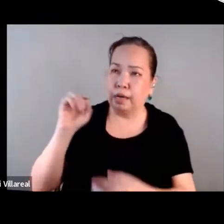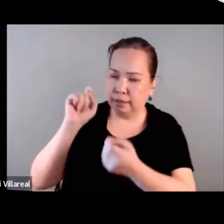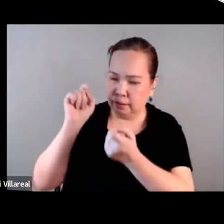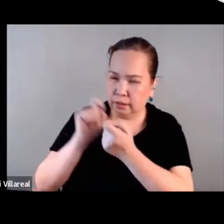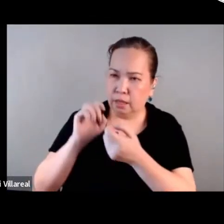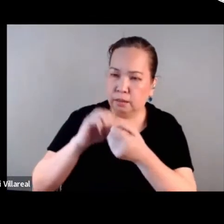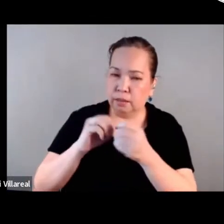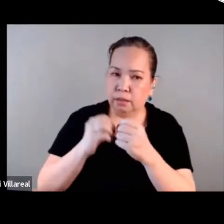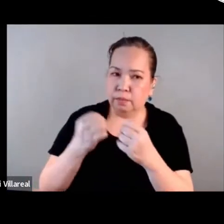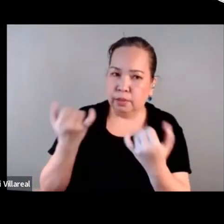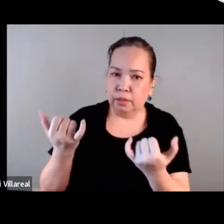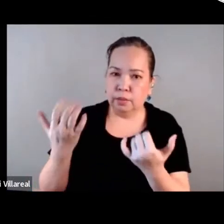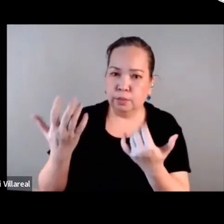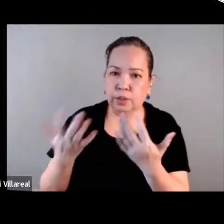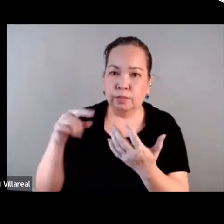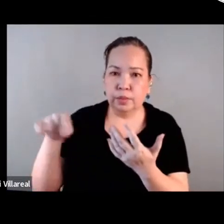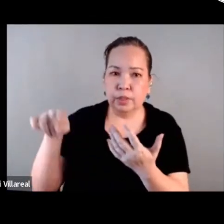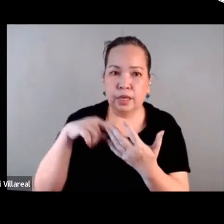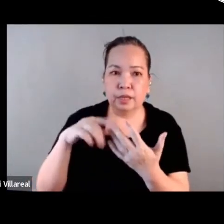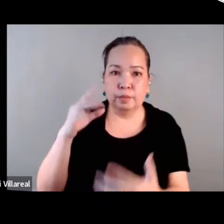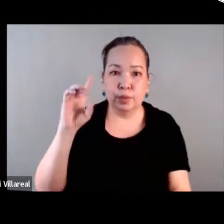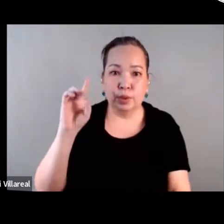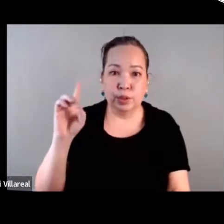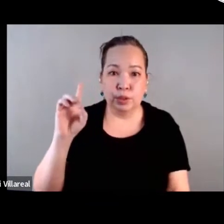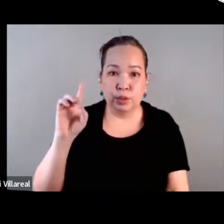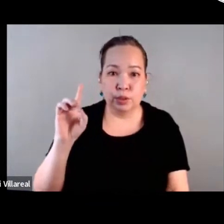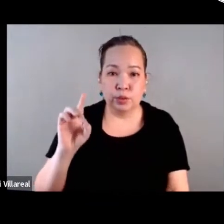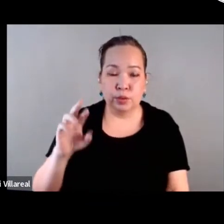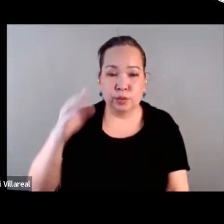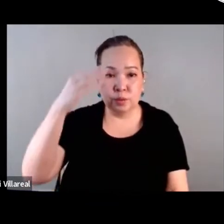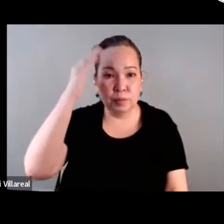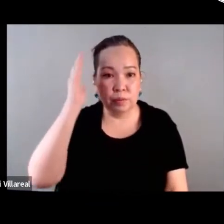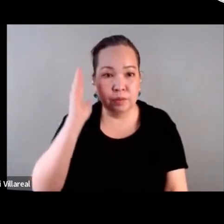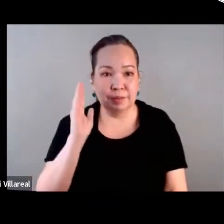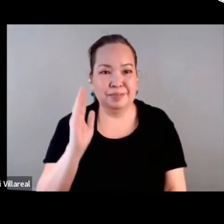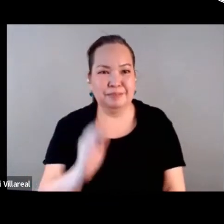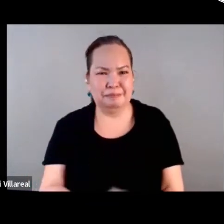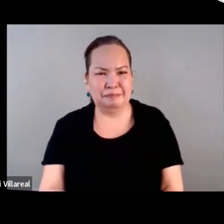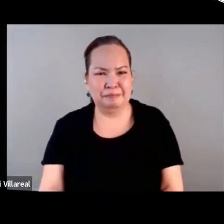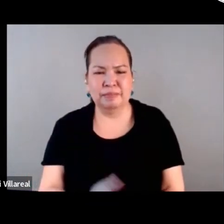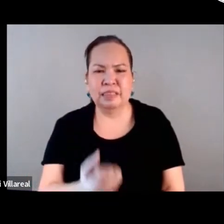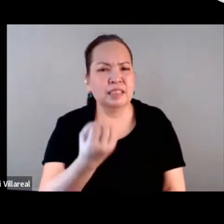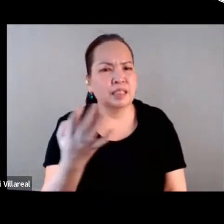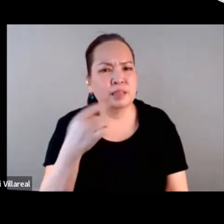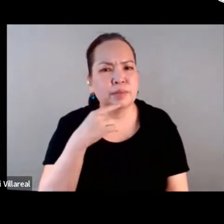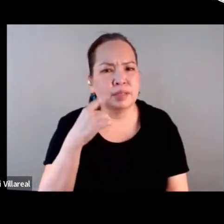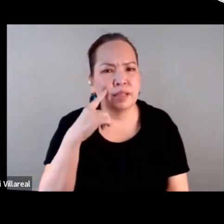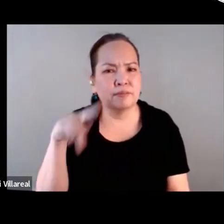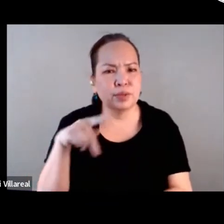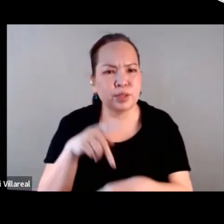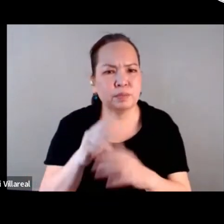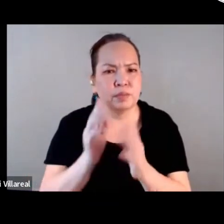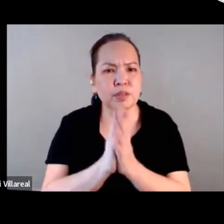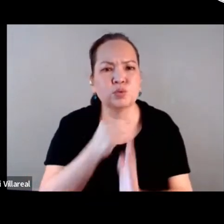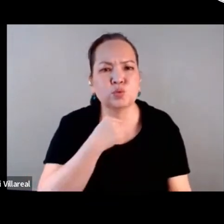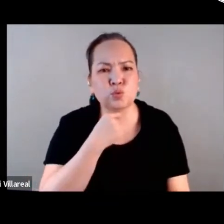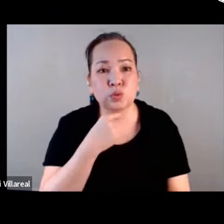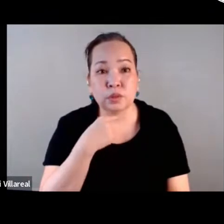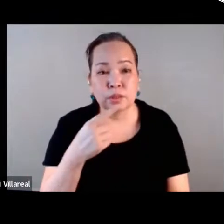kasalukuyan. Ang nakakabatid po niyan ay si Dr. Martinez. Pwede po nating malaman ba yan kung ilan po para makinan natin